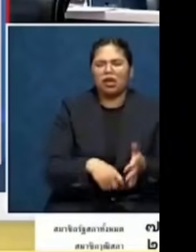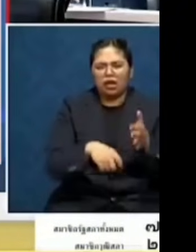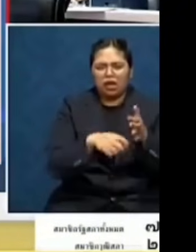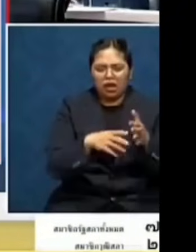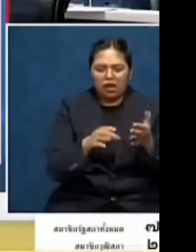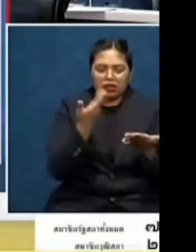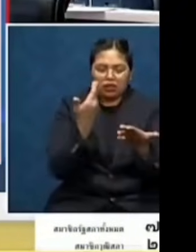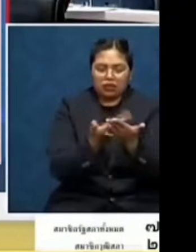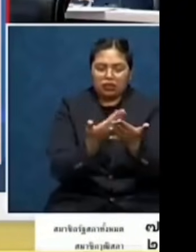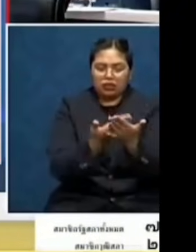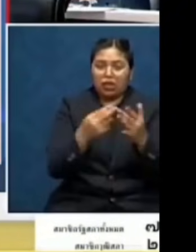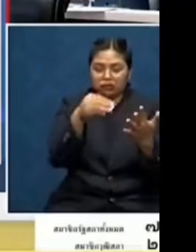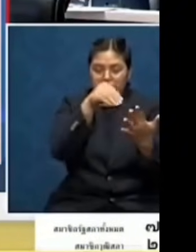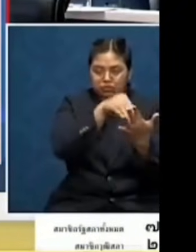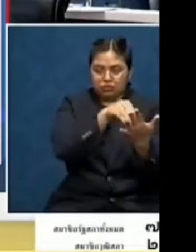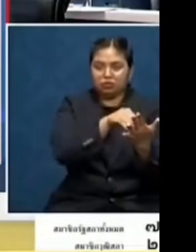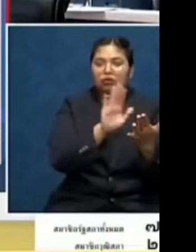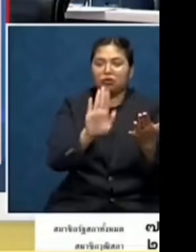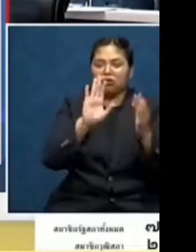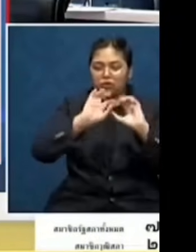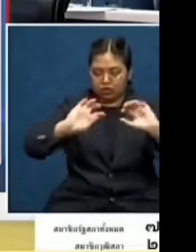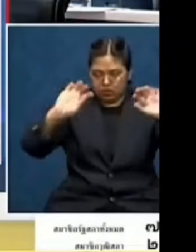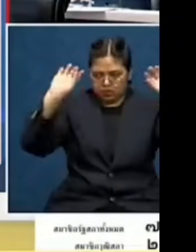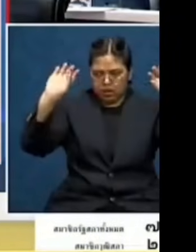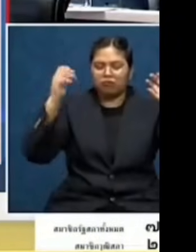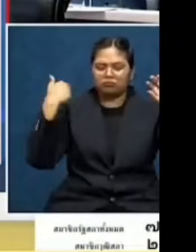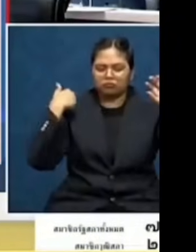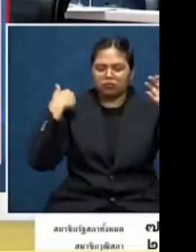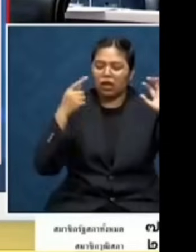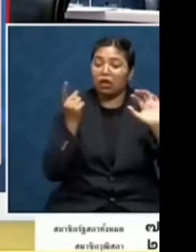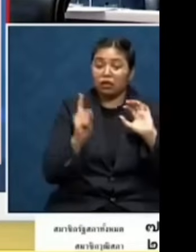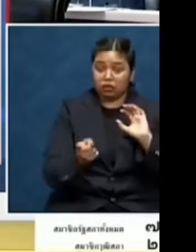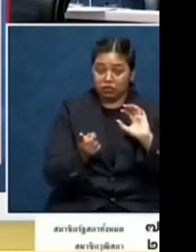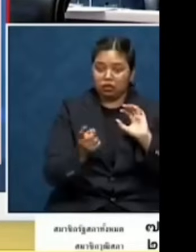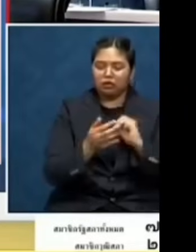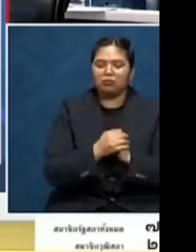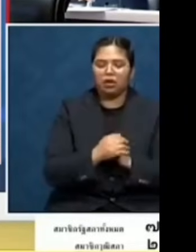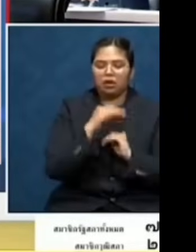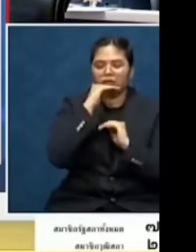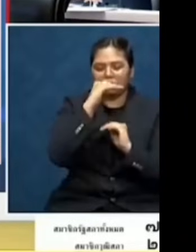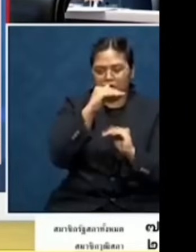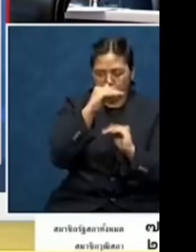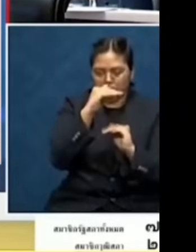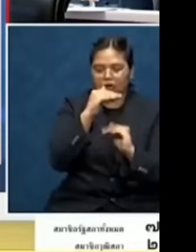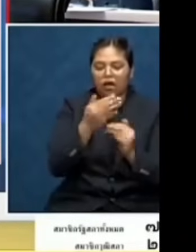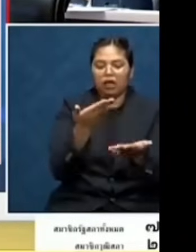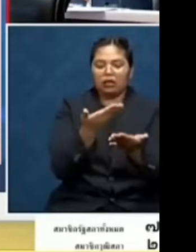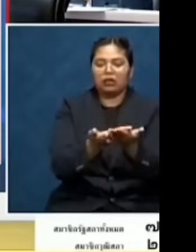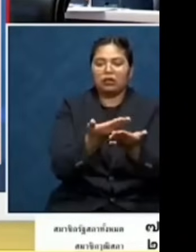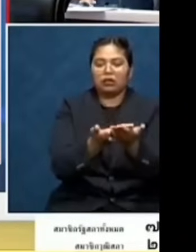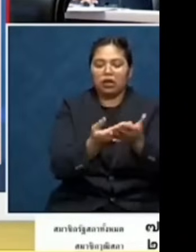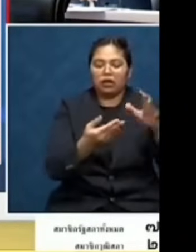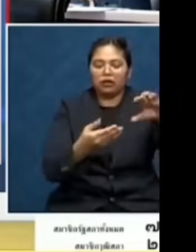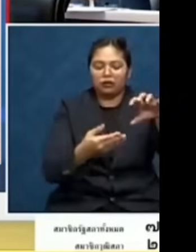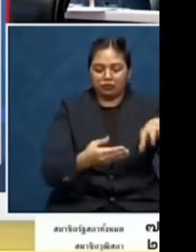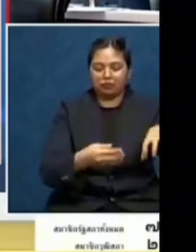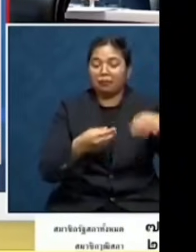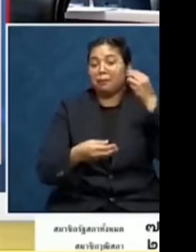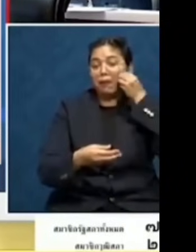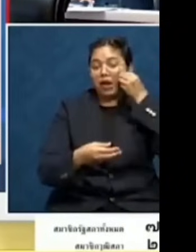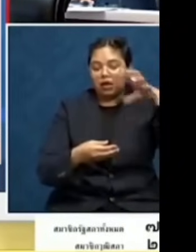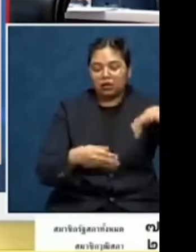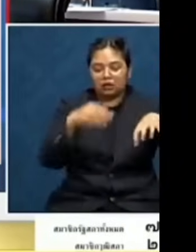งินดิจิตอลของรัฐบาลเนี่ยครับจากเดิมนะครับก็เข้าใจว่ารัฐบาลจะตั้งใจกำหนดให้สามารถใช้เงินได้ในรัศมี4กิโลเมตร